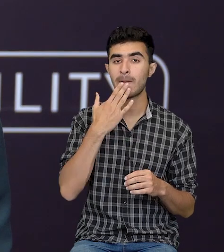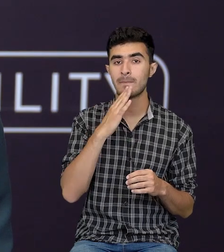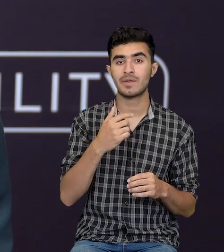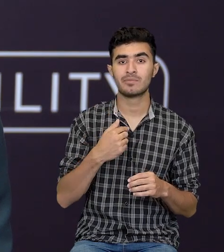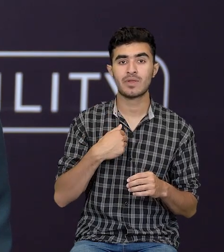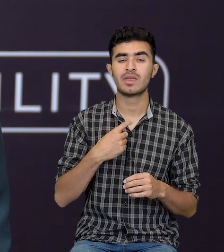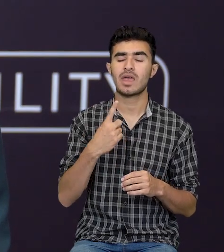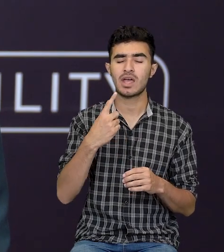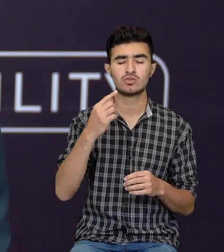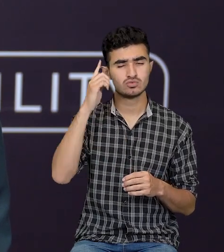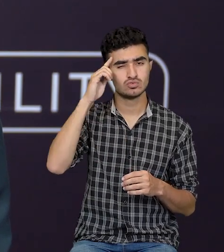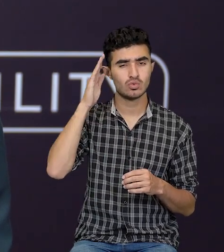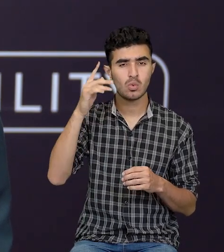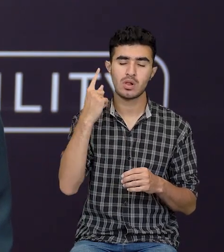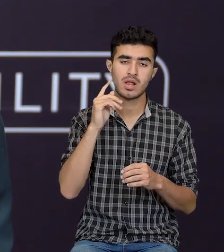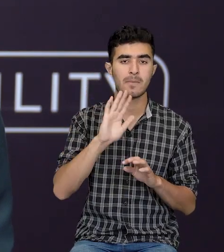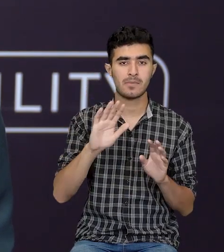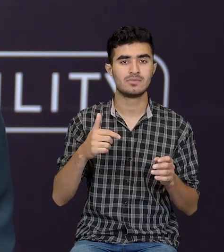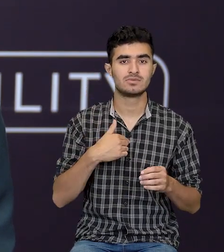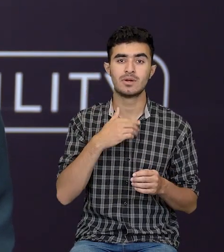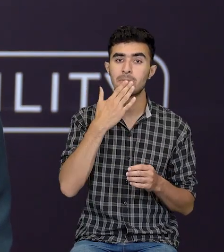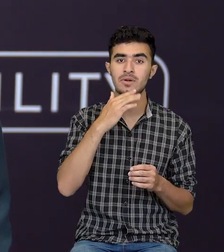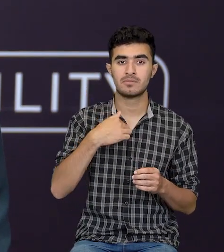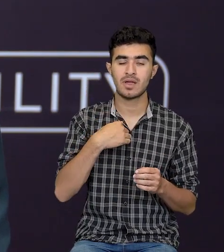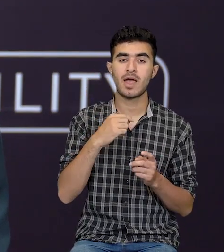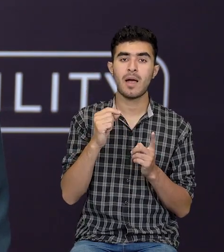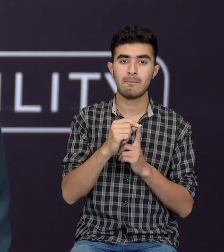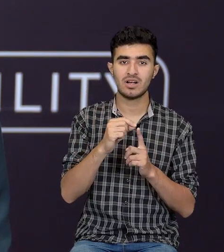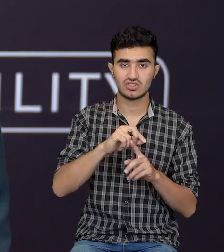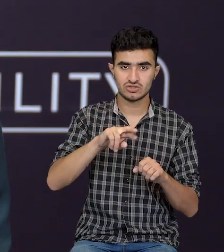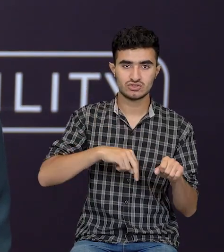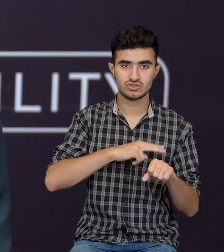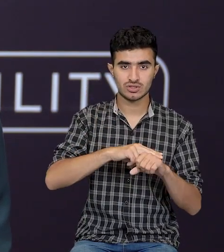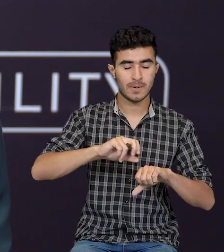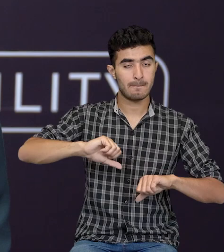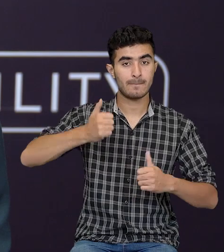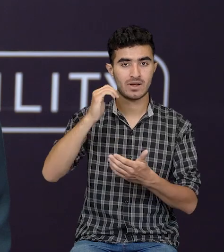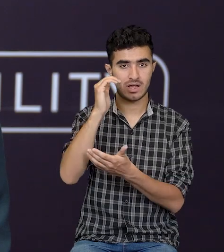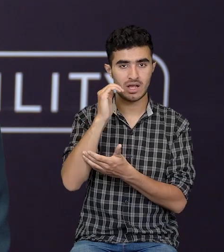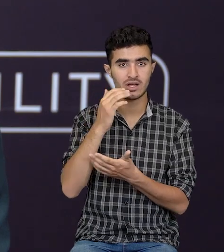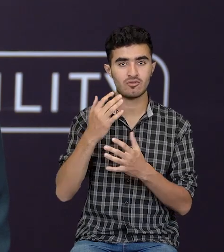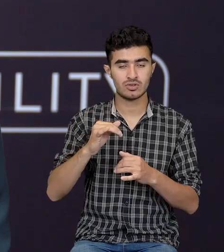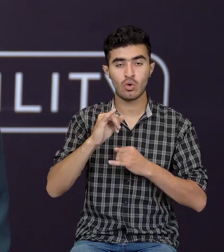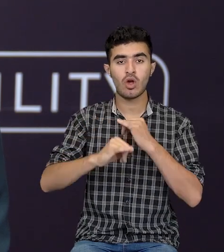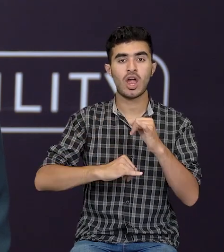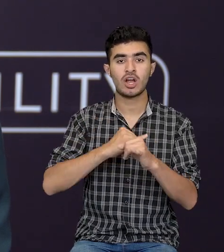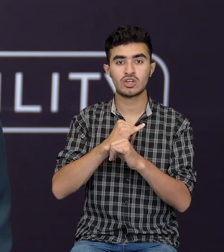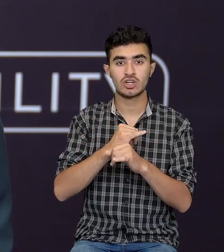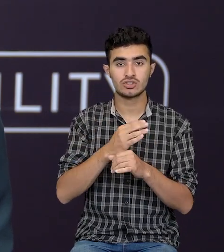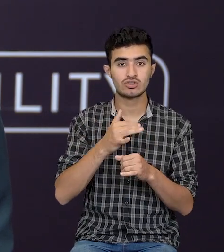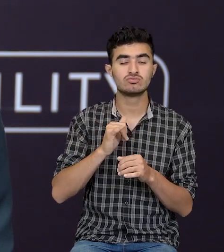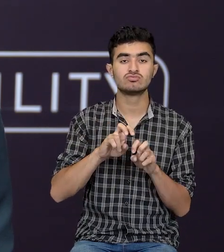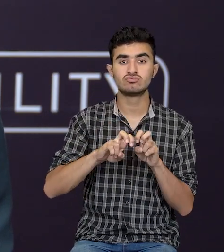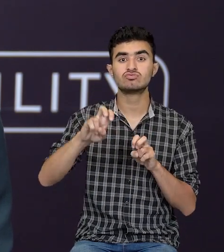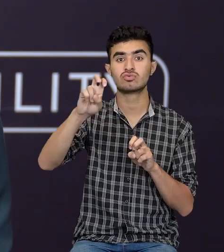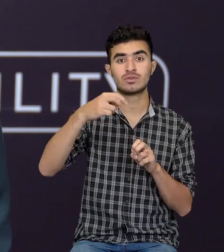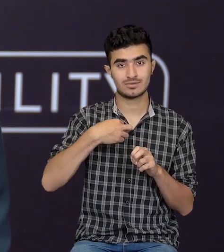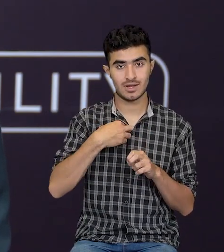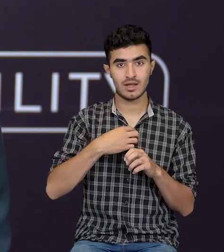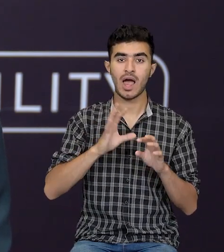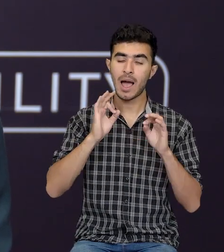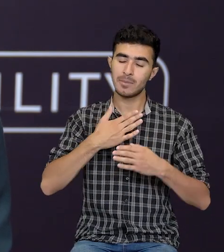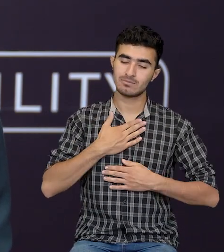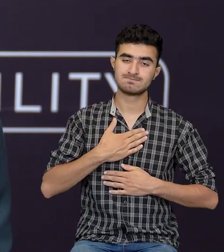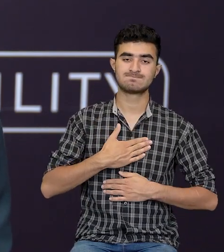से कैंसल हो गया। तो वापस फिर नेक्स्ट ईयर फिर टूर्नामेंट होना था पंजाब का, वहाँ से क्वालीफाई करो, फिर नेशनल में